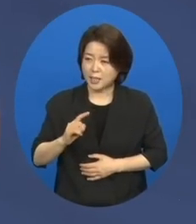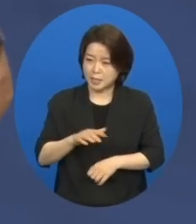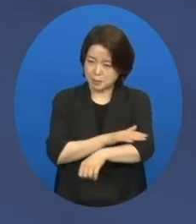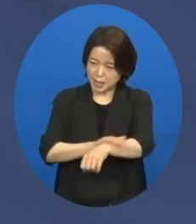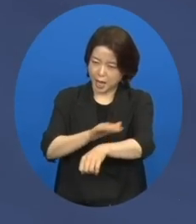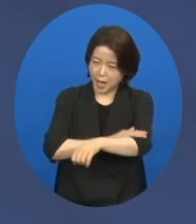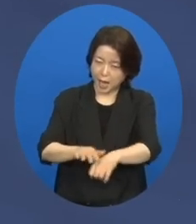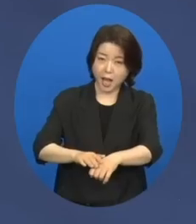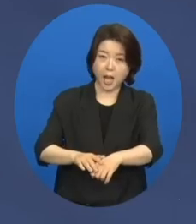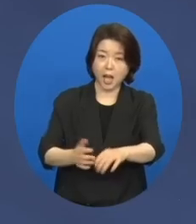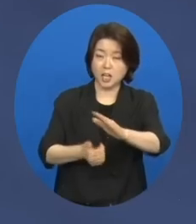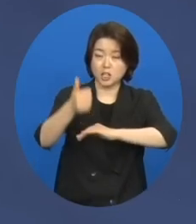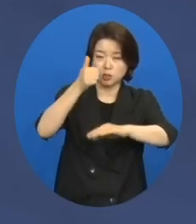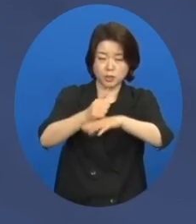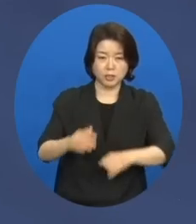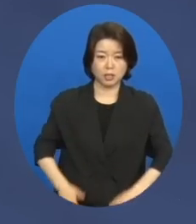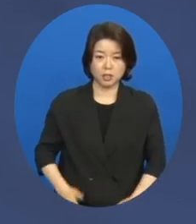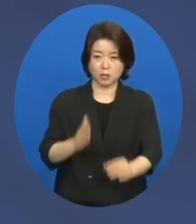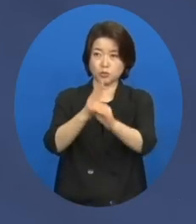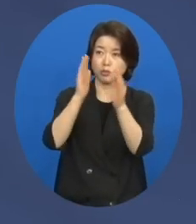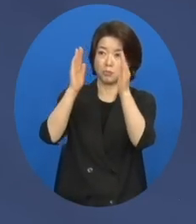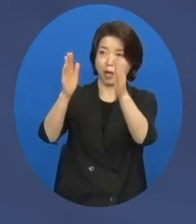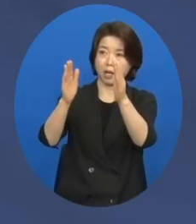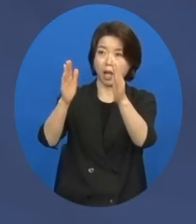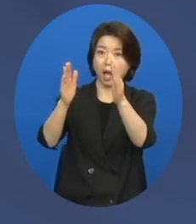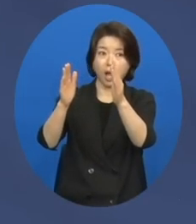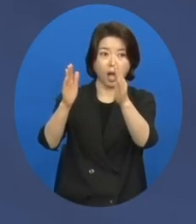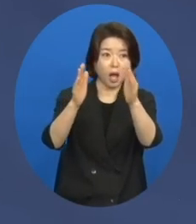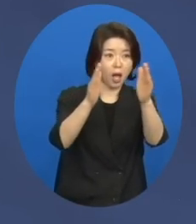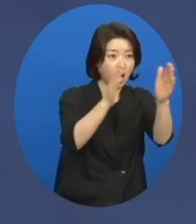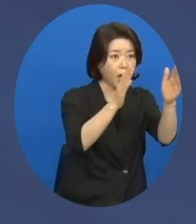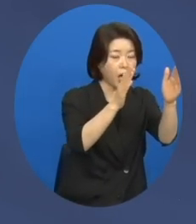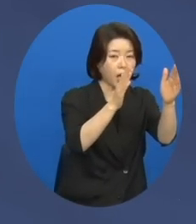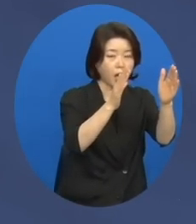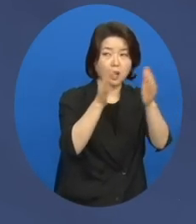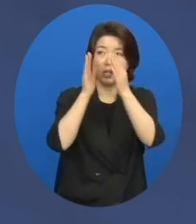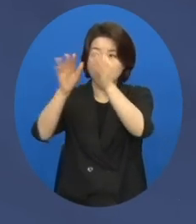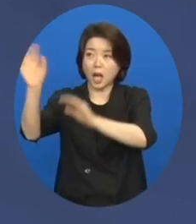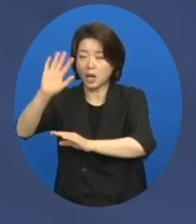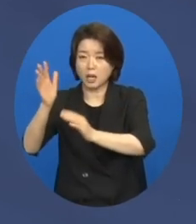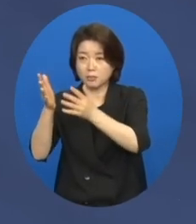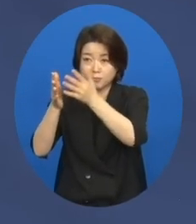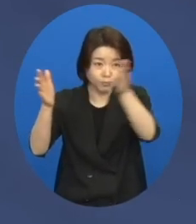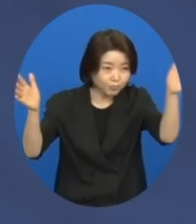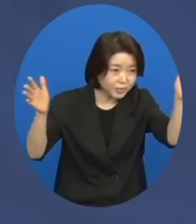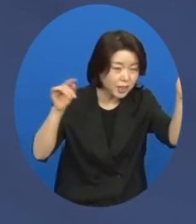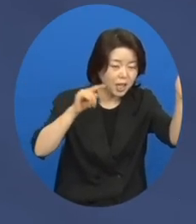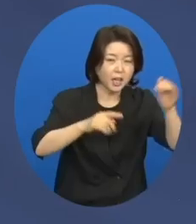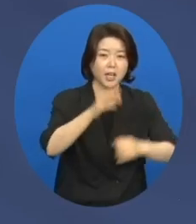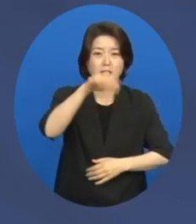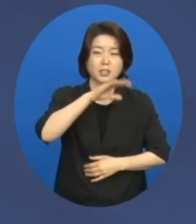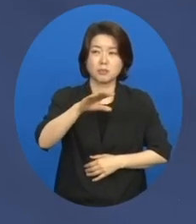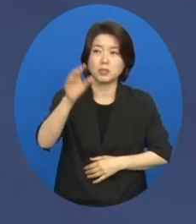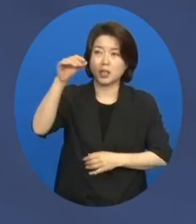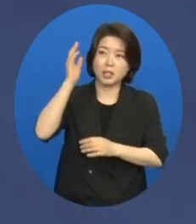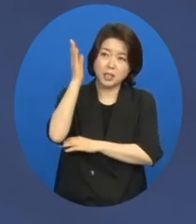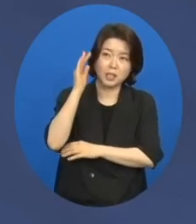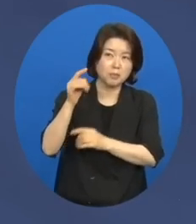때 초점을 잃기 시작했어요. 교인들 관심이 딴 데가 있는 거예요. 십자가 얘기하면 관심